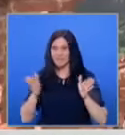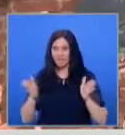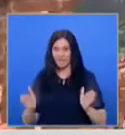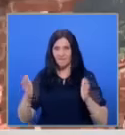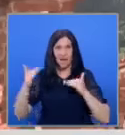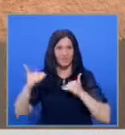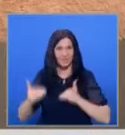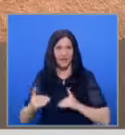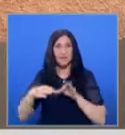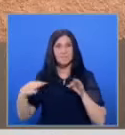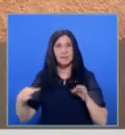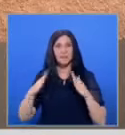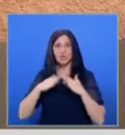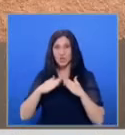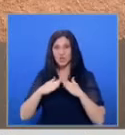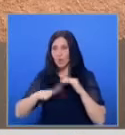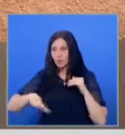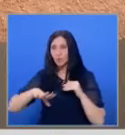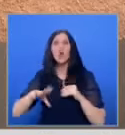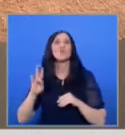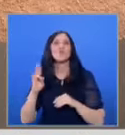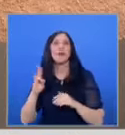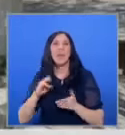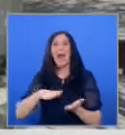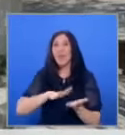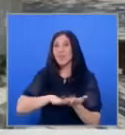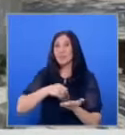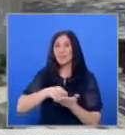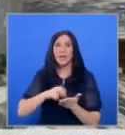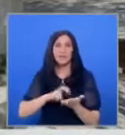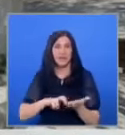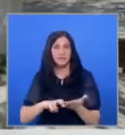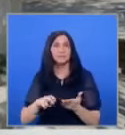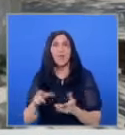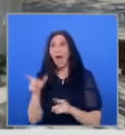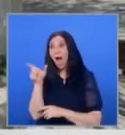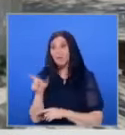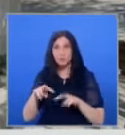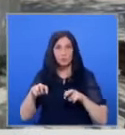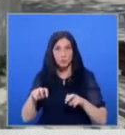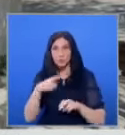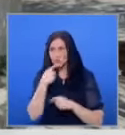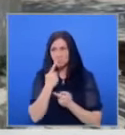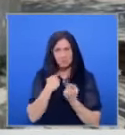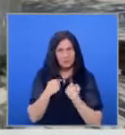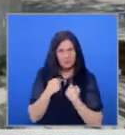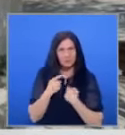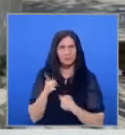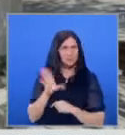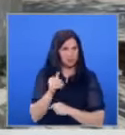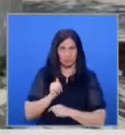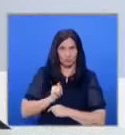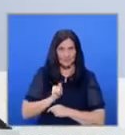метра жилищна площ, нотариален акт и платени данъци. Авторите на проучването обаче се питат, спазва ли се всичко това и ако не, ще